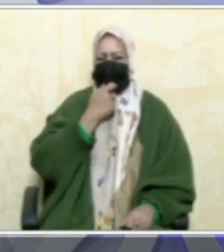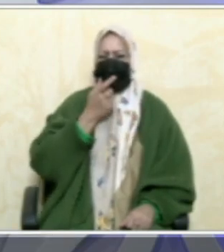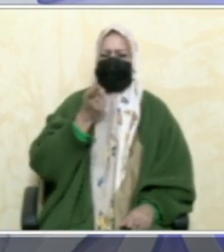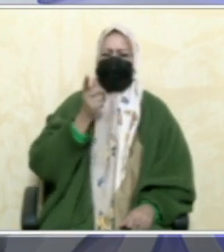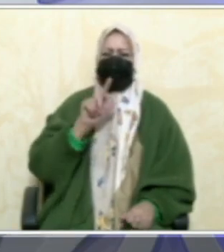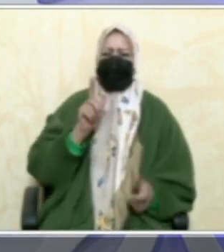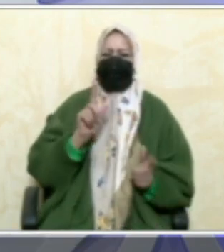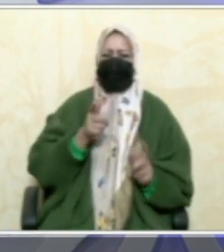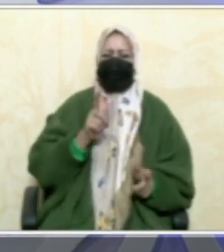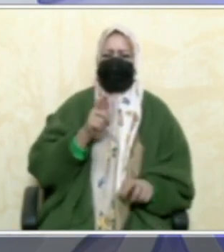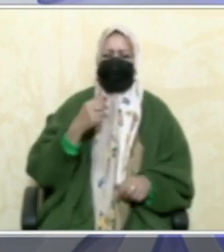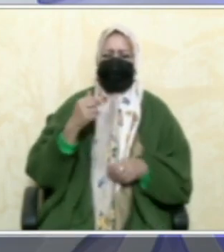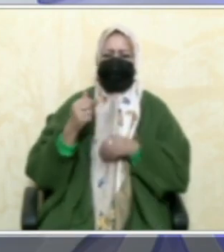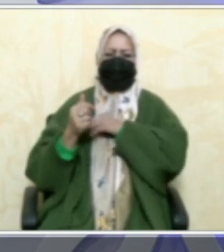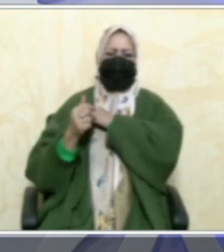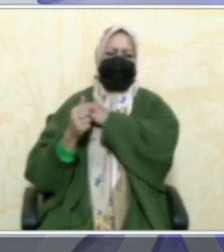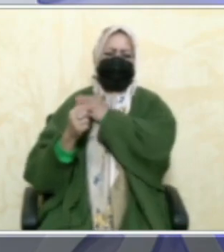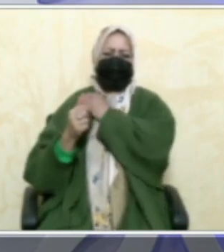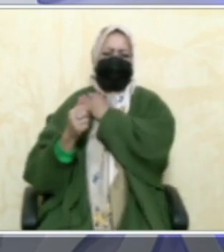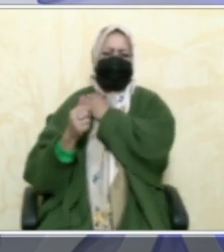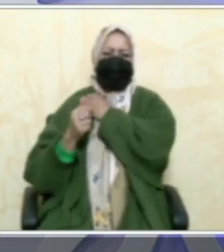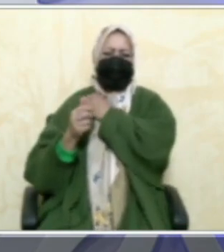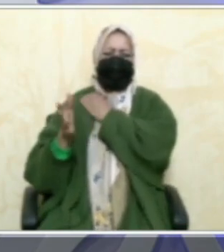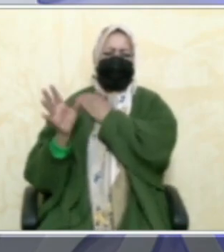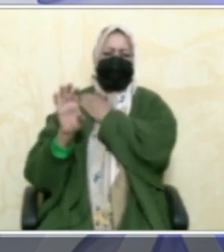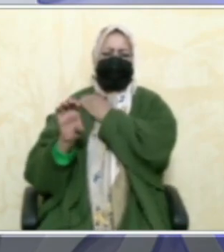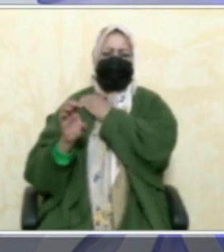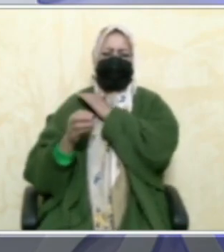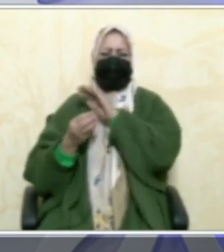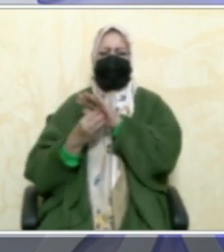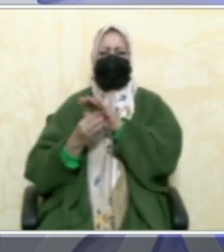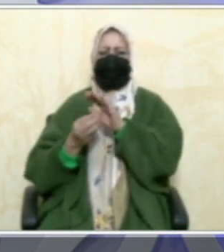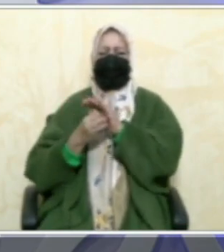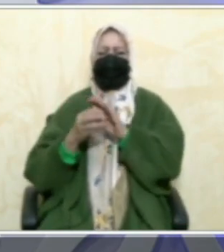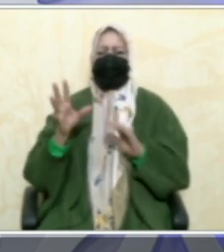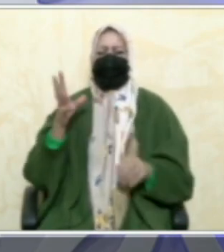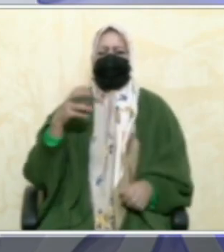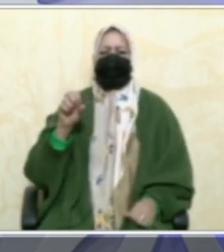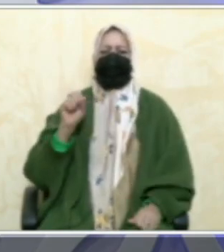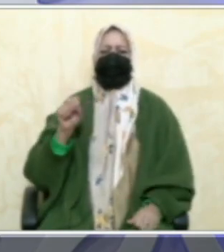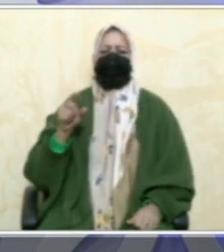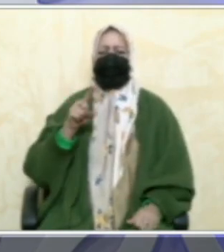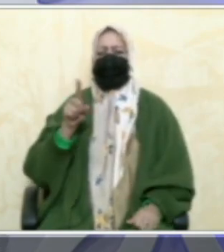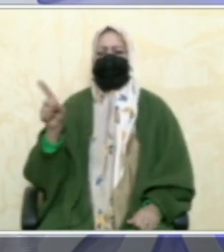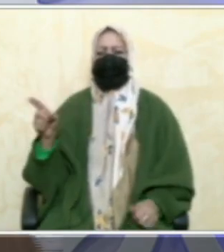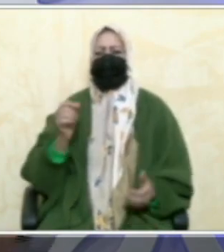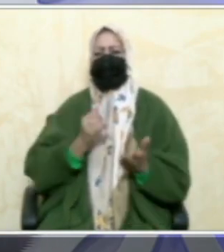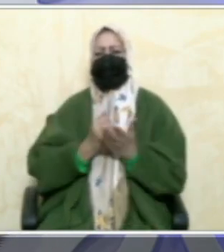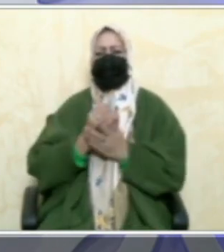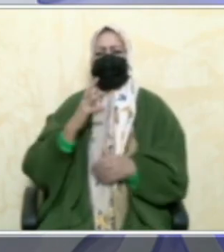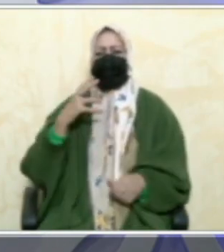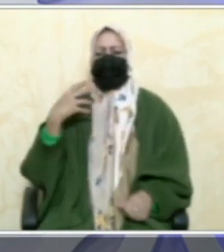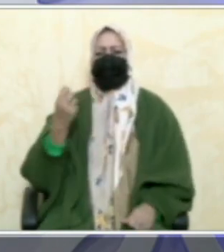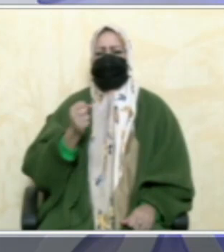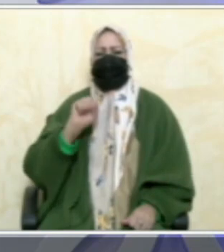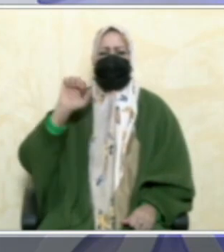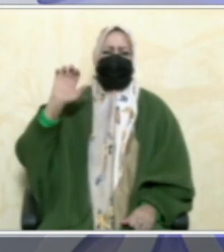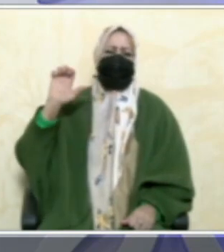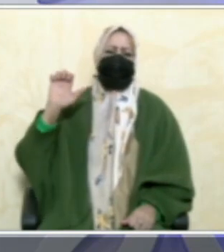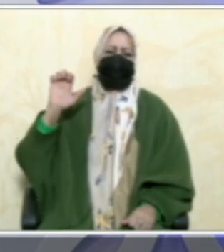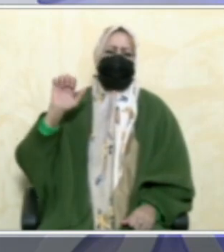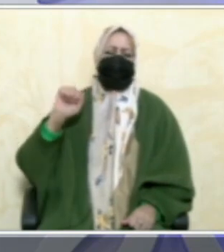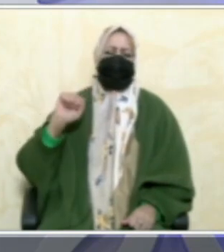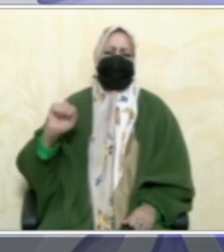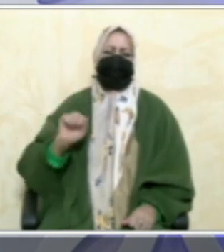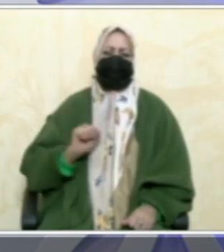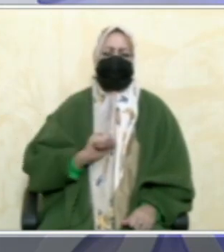هارفارد ولا مش عارف، المدارس الخاصة التي تتبع جهات أجنبية، يعني من ضمنها أثيرت تقريبا من